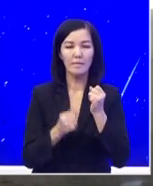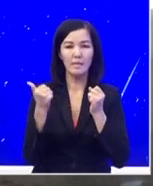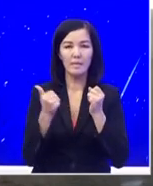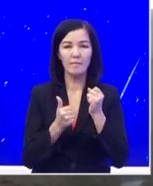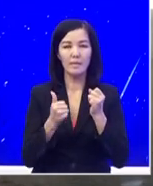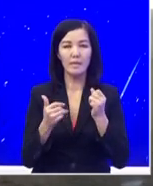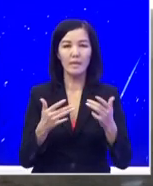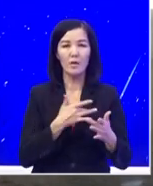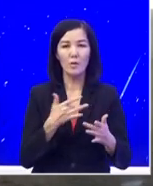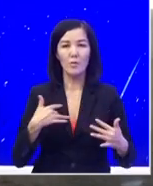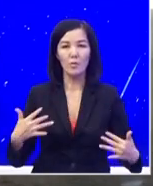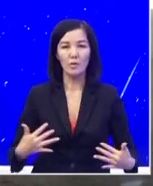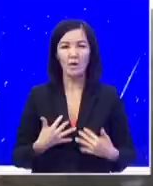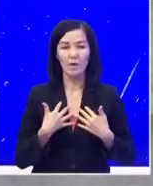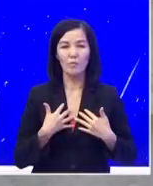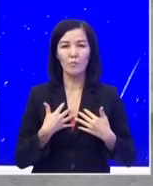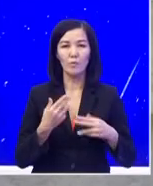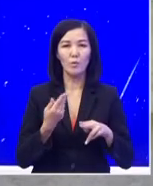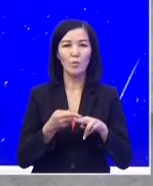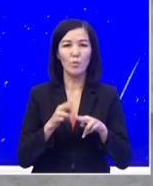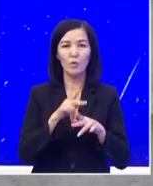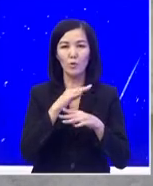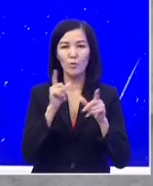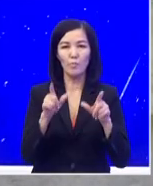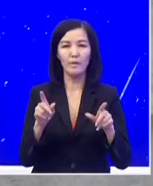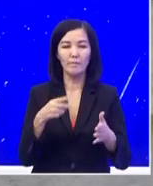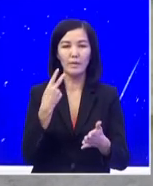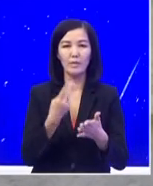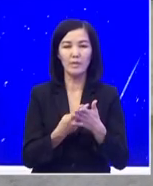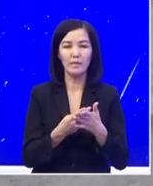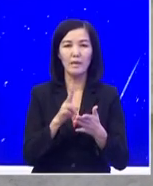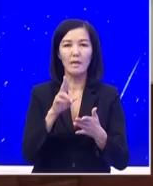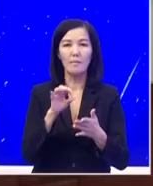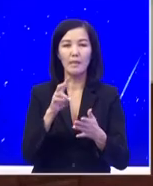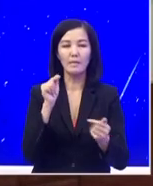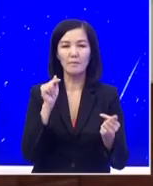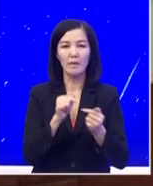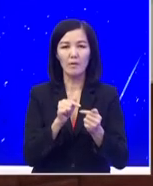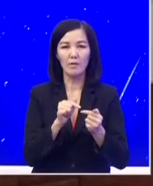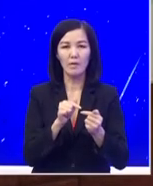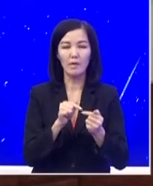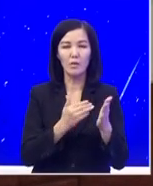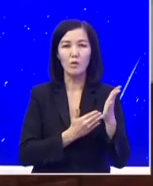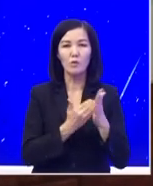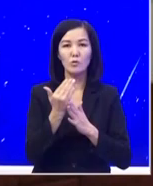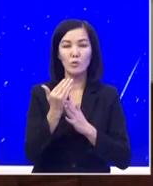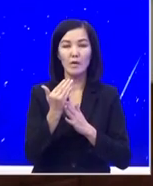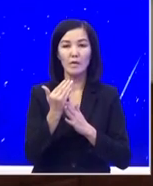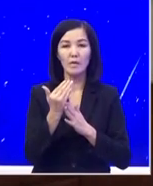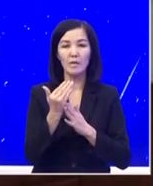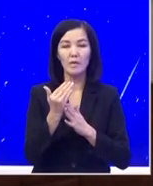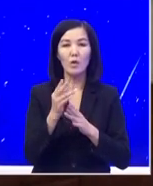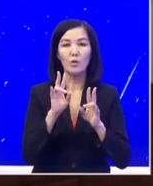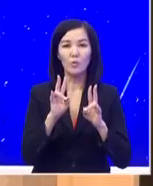өкпе қабынумен түсушілер көп. Аудандағы пандемиямен күрес жұмыстарына ресейлік білікті мамандар жоғары бағаларын берді. Десе